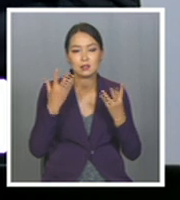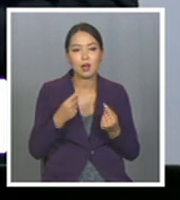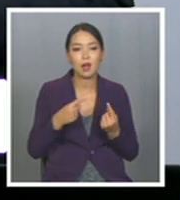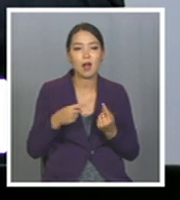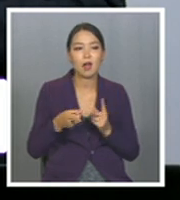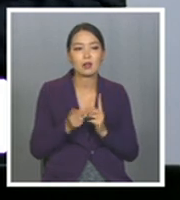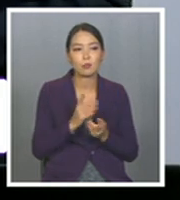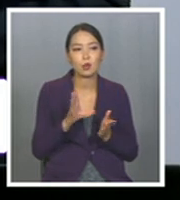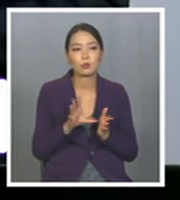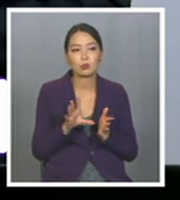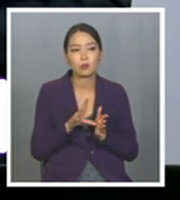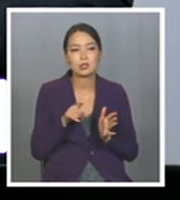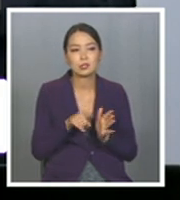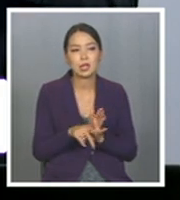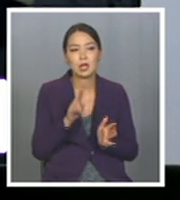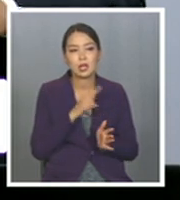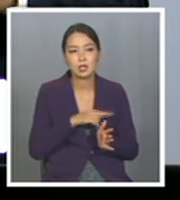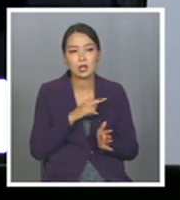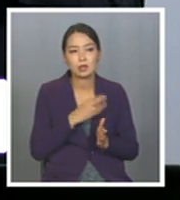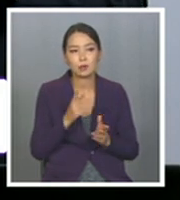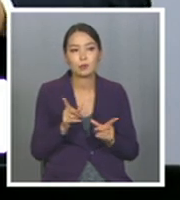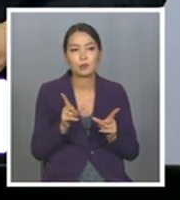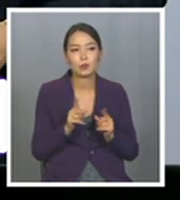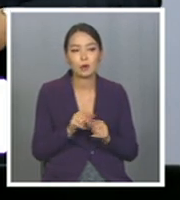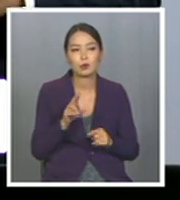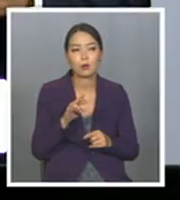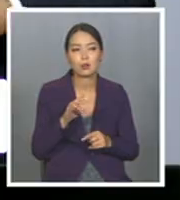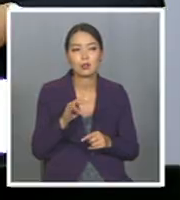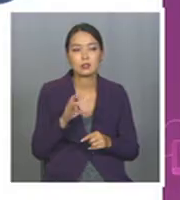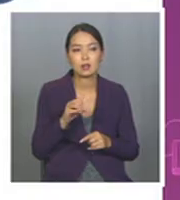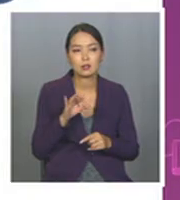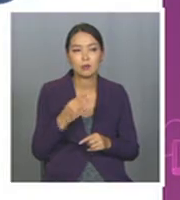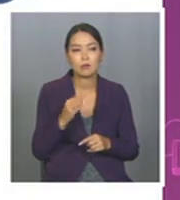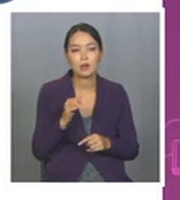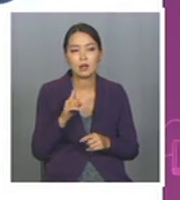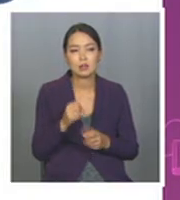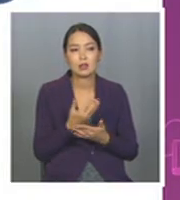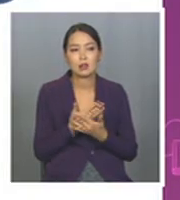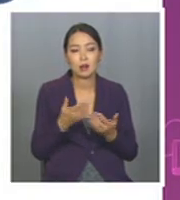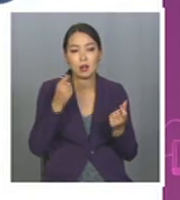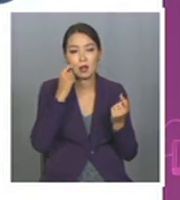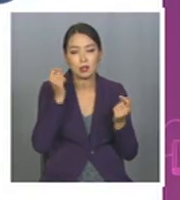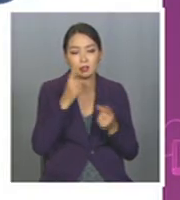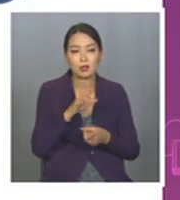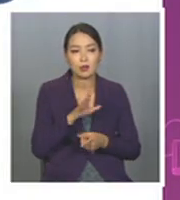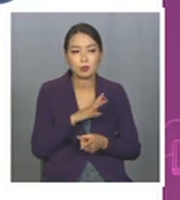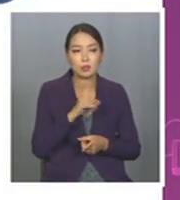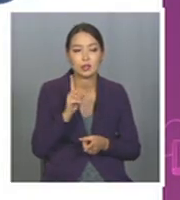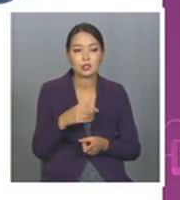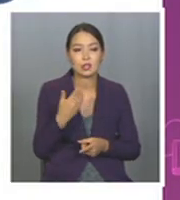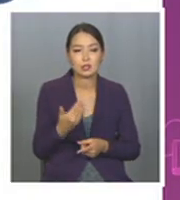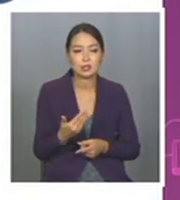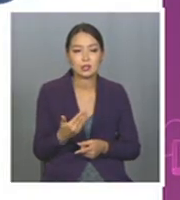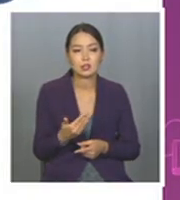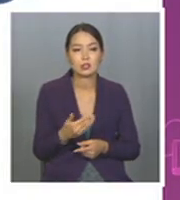тізбегінде реактивті жүктеме кезіндегі, яғни конденсатор жалғаған кездегі фазалары қысуын анықтадық. Және бұл жерде